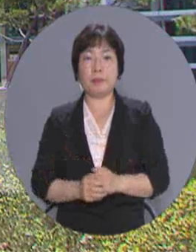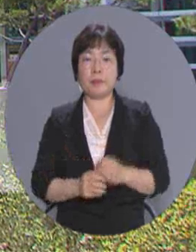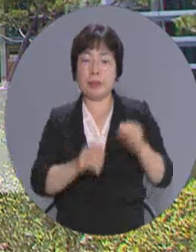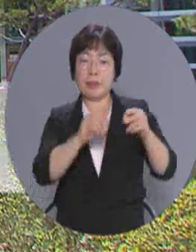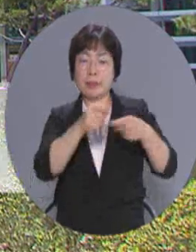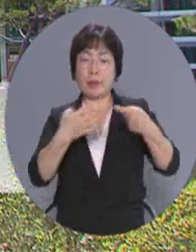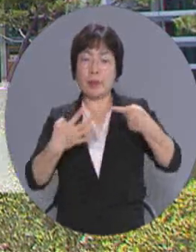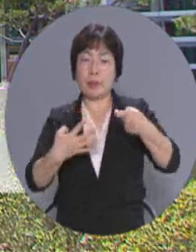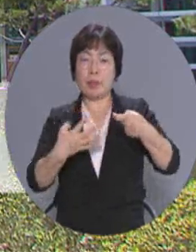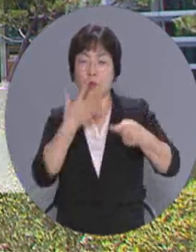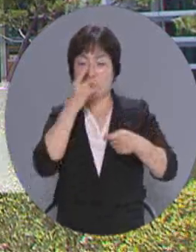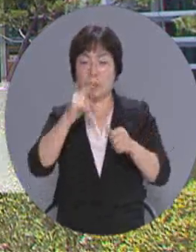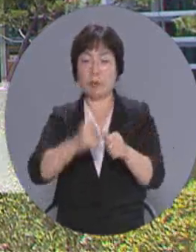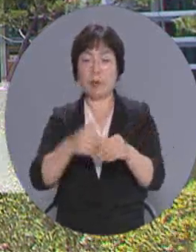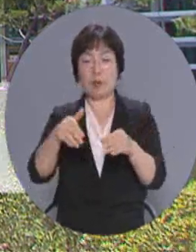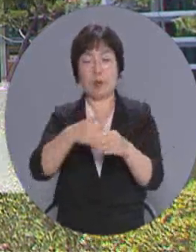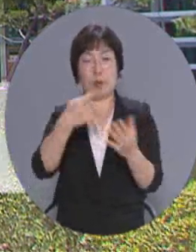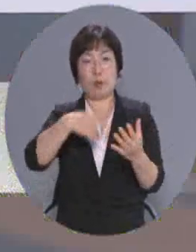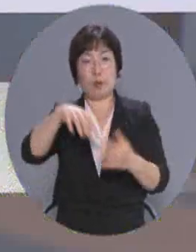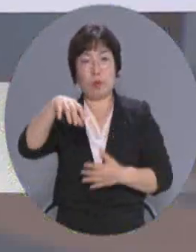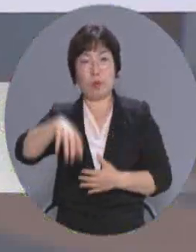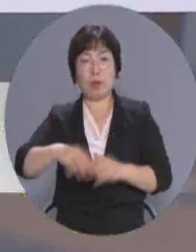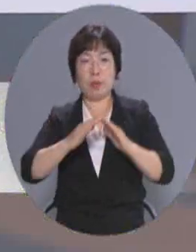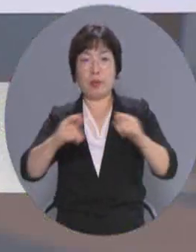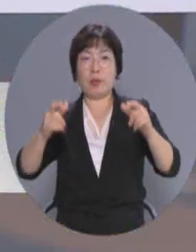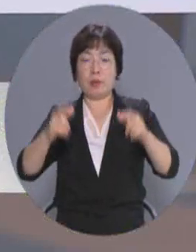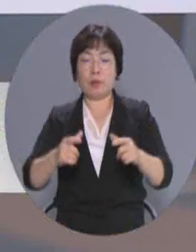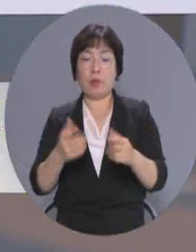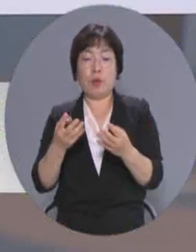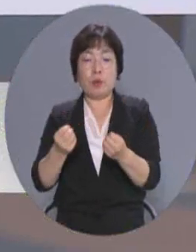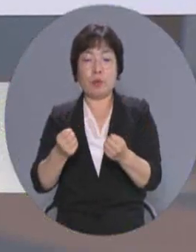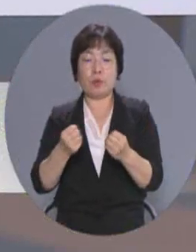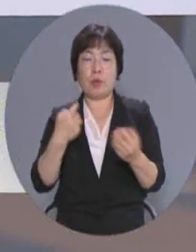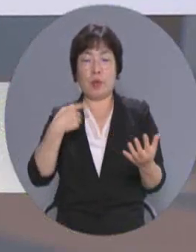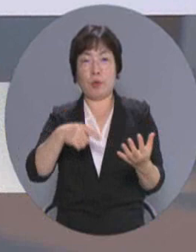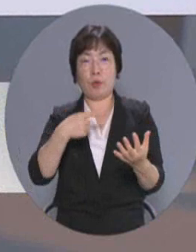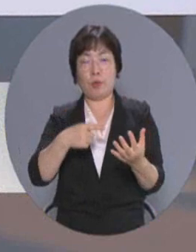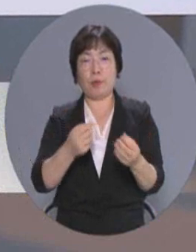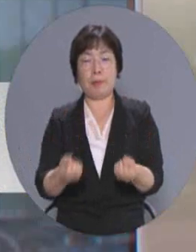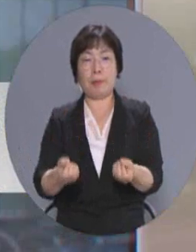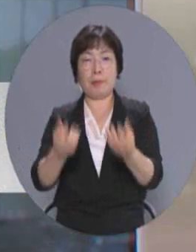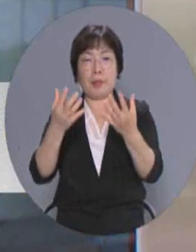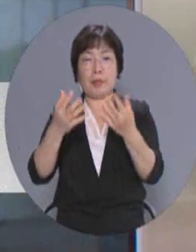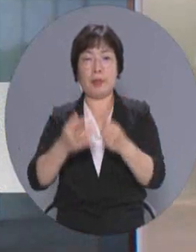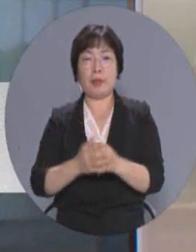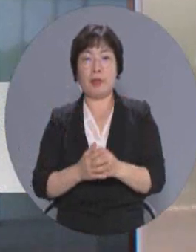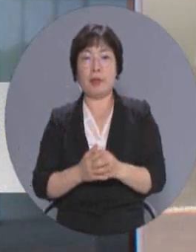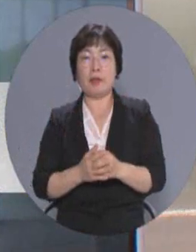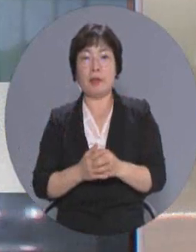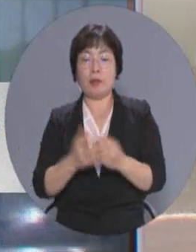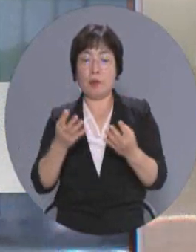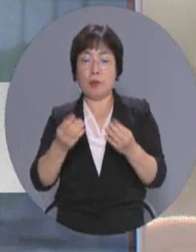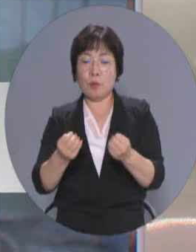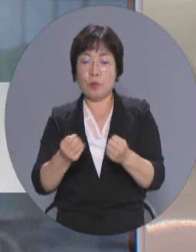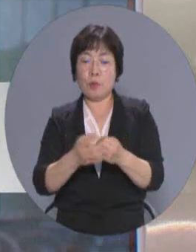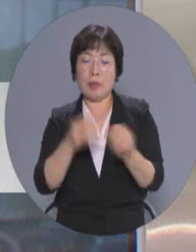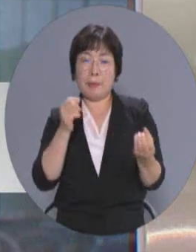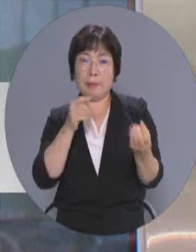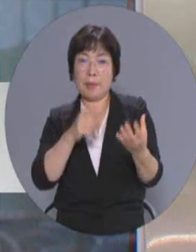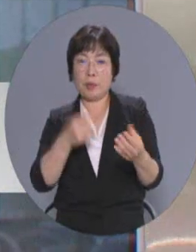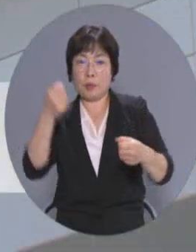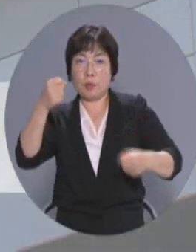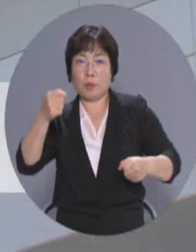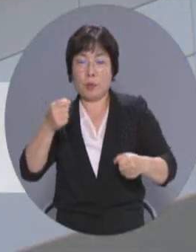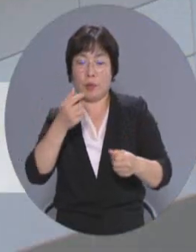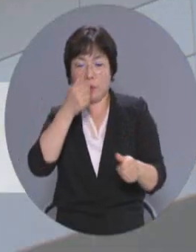4일 순천만 생태문화 교육원에서 전남 수학 교육 한 마당이 열립니다 이번 행사에는 수학 마술 공연과